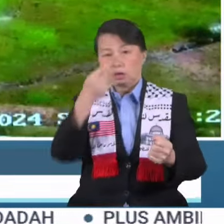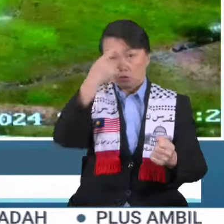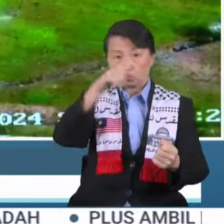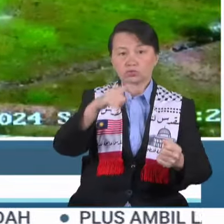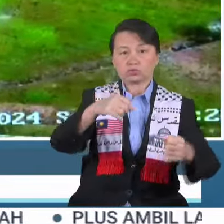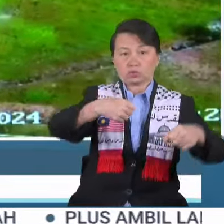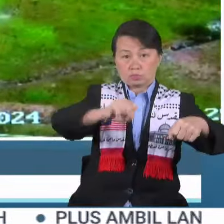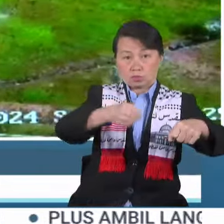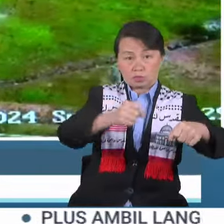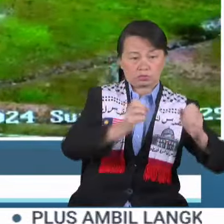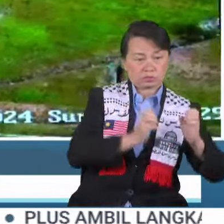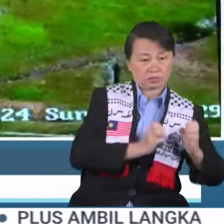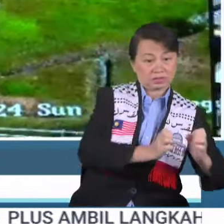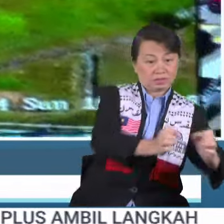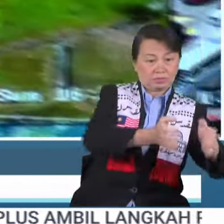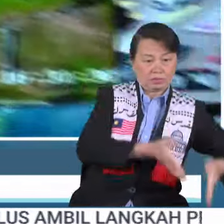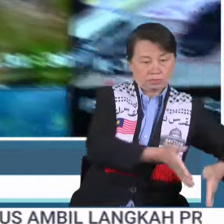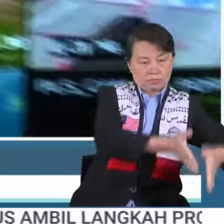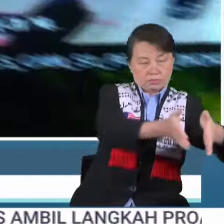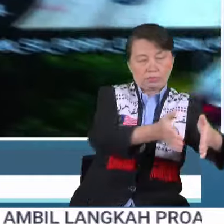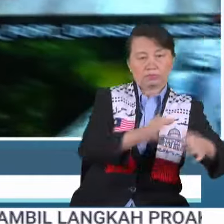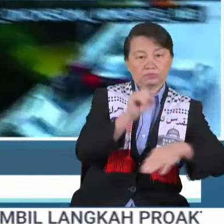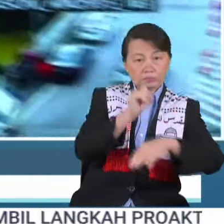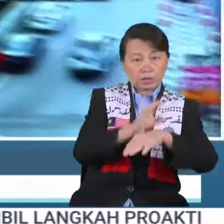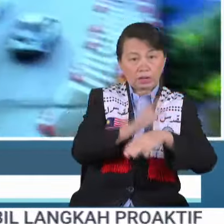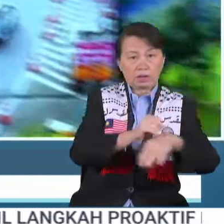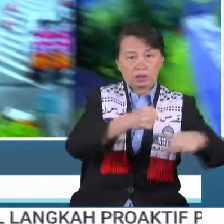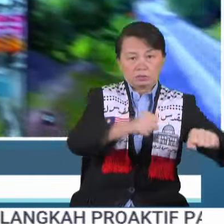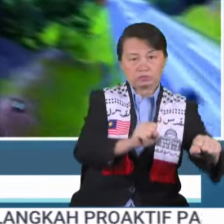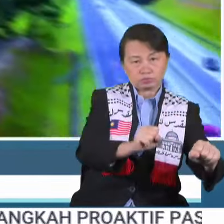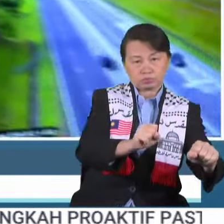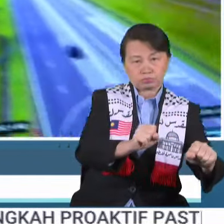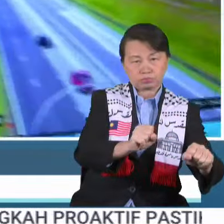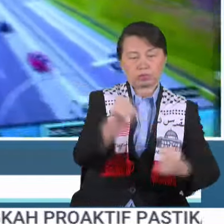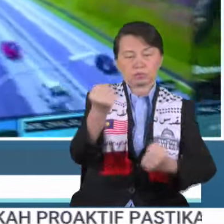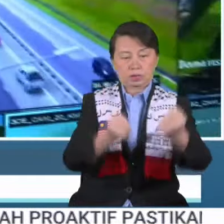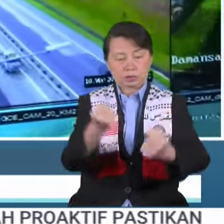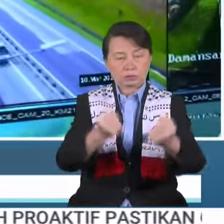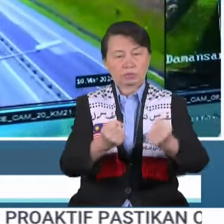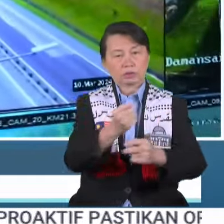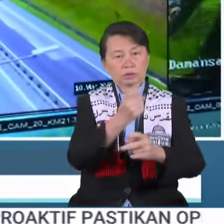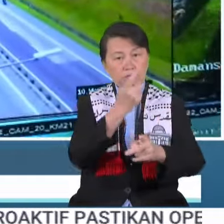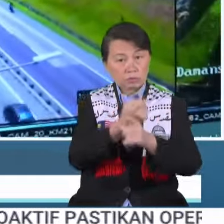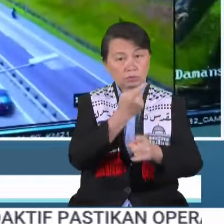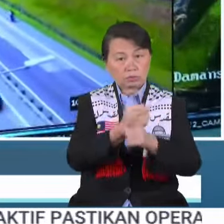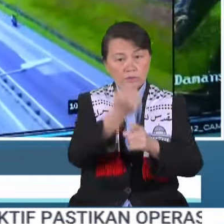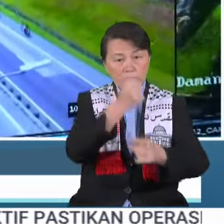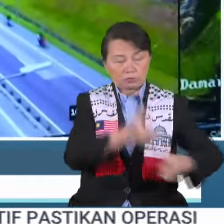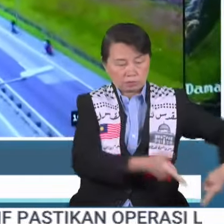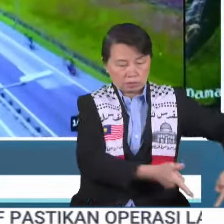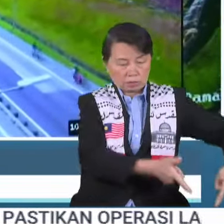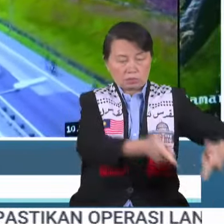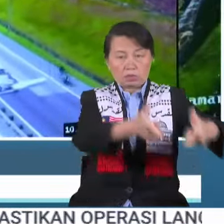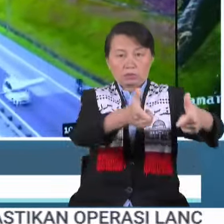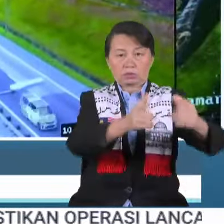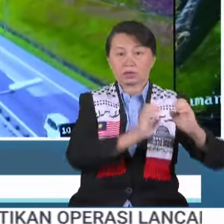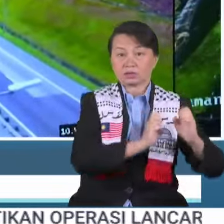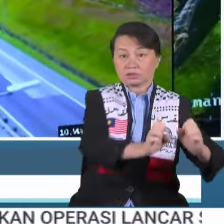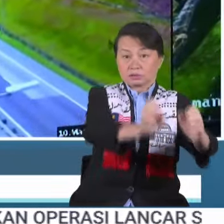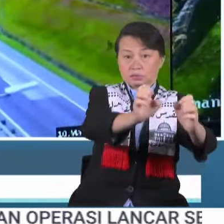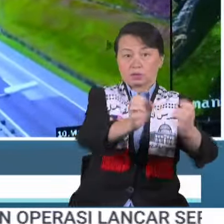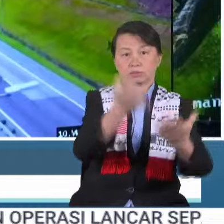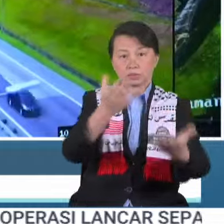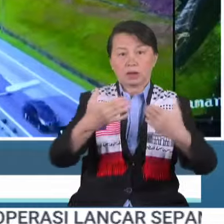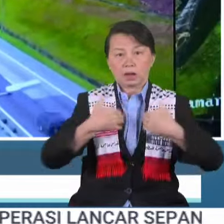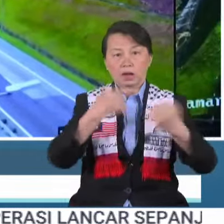menggunakan lorong kecemasan, saya menasihatkan pengguna-pengguna berkenaan memandu dengan berhati-hati, kerana di lorong kecemasan juga kemungkinan